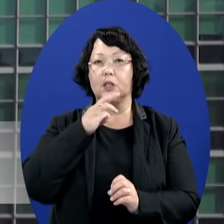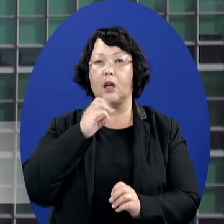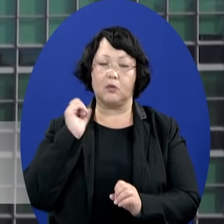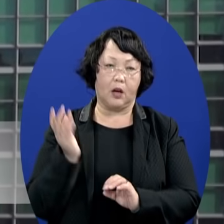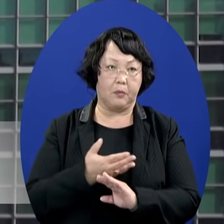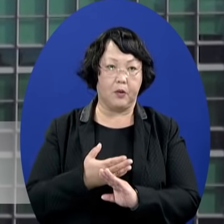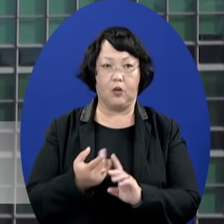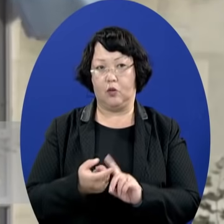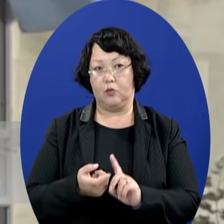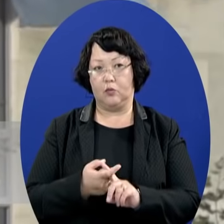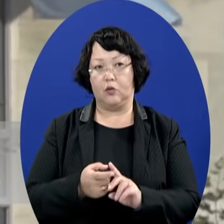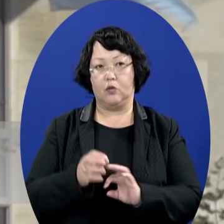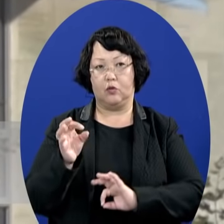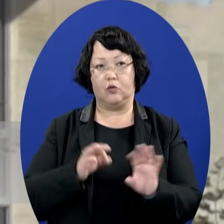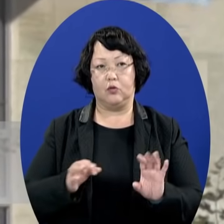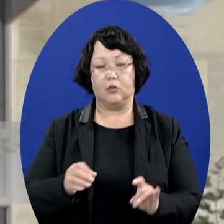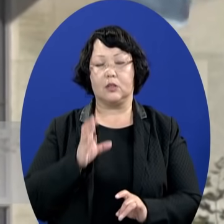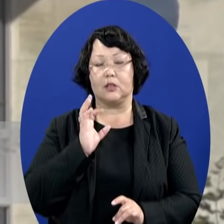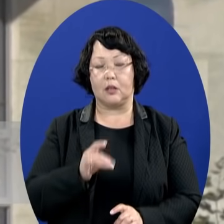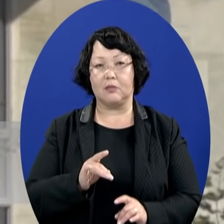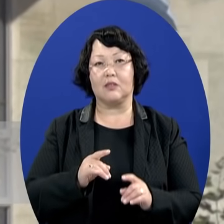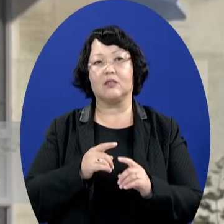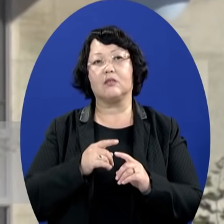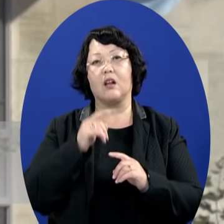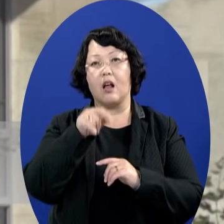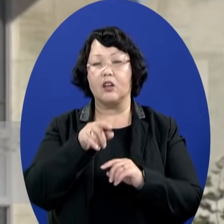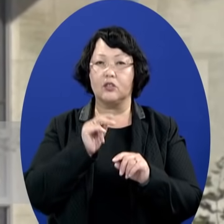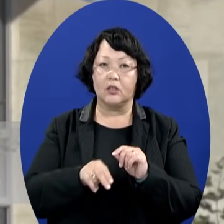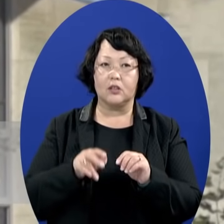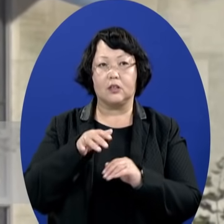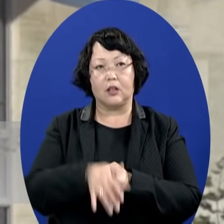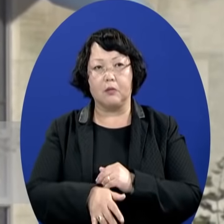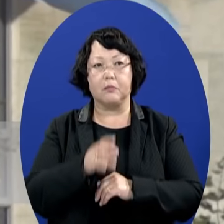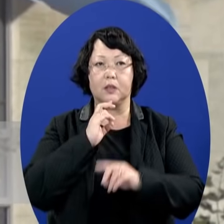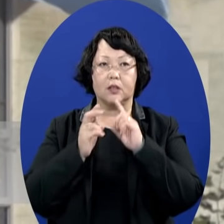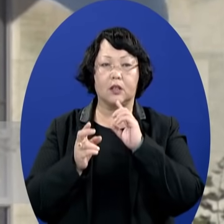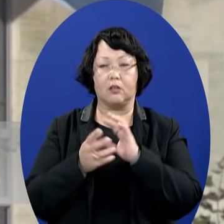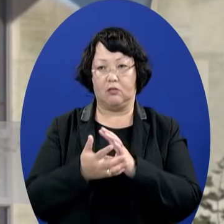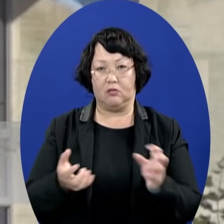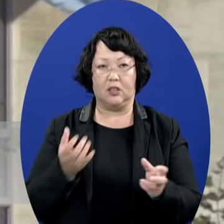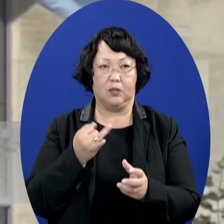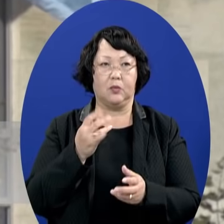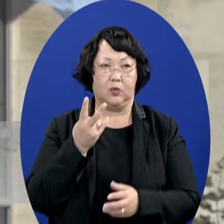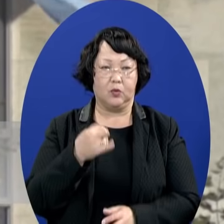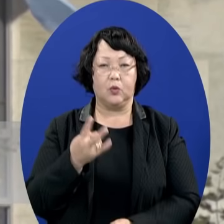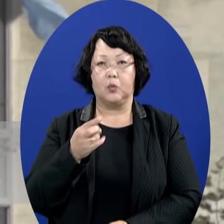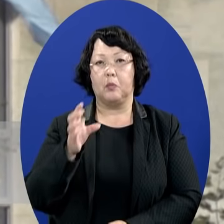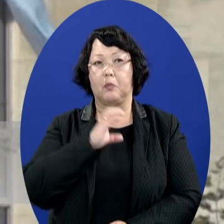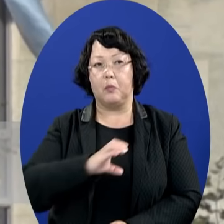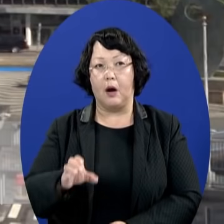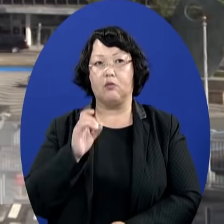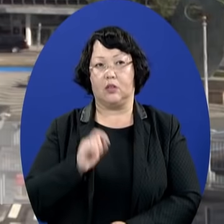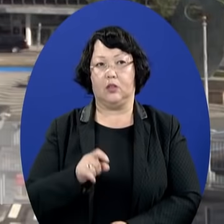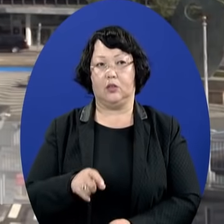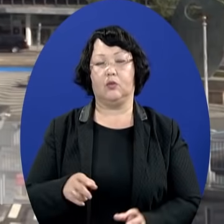байдлын эрсдлүүд зэрэг бүхий салбар дахь хил дамнасан цорил бэрхшээлүүд ихээхэн байгаа энэ цаг үед нэгц үндэсний байгууллагын энэ